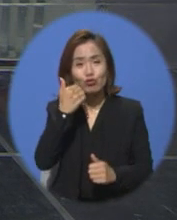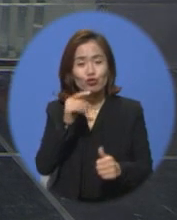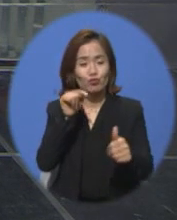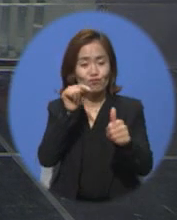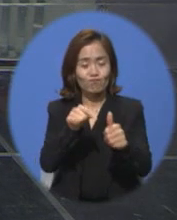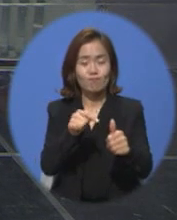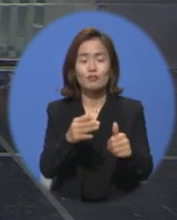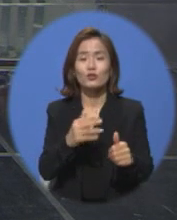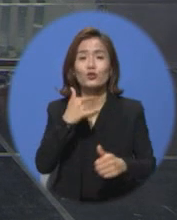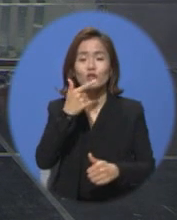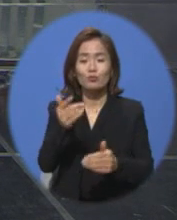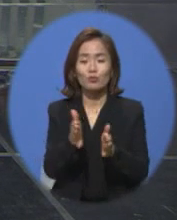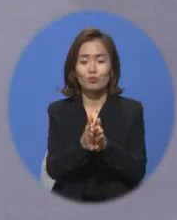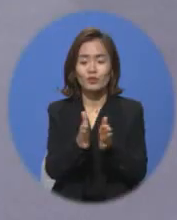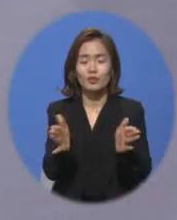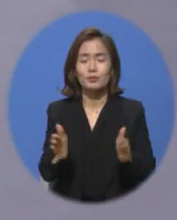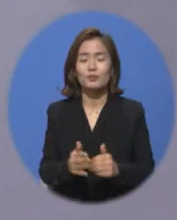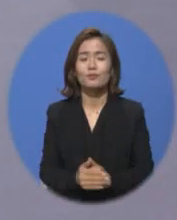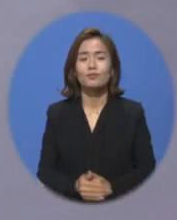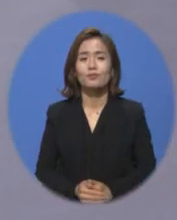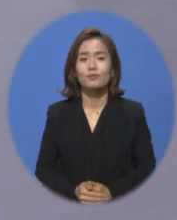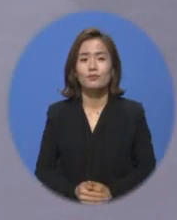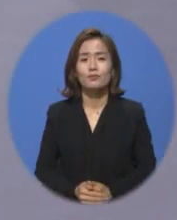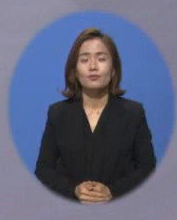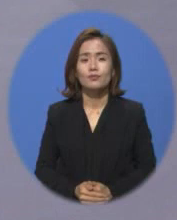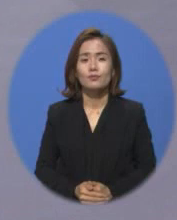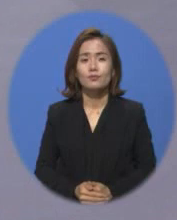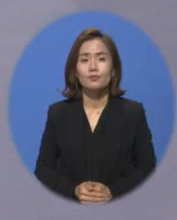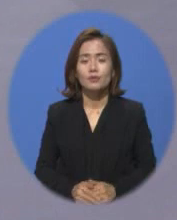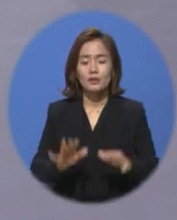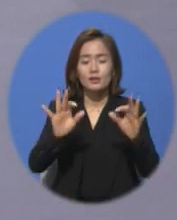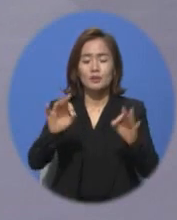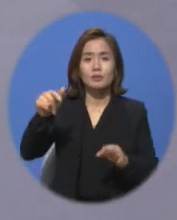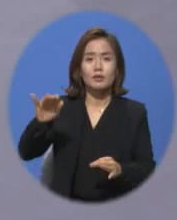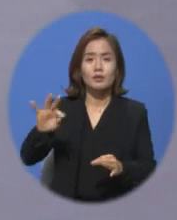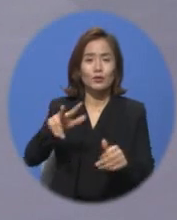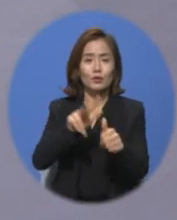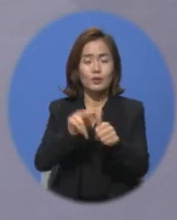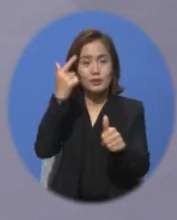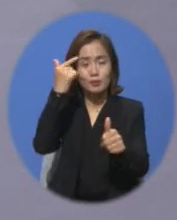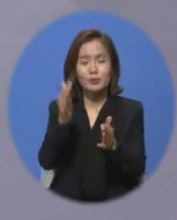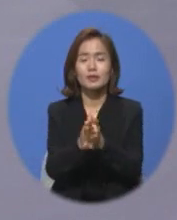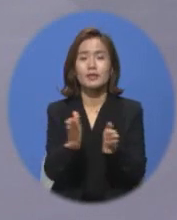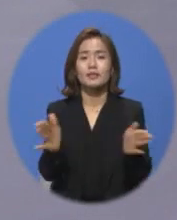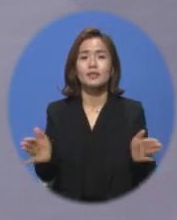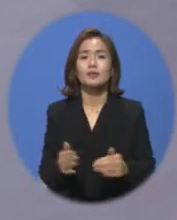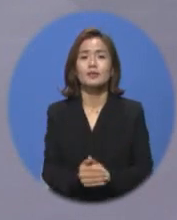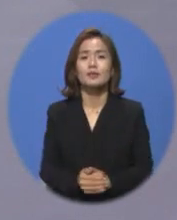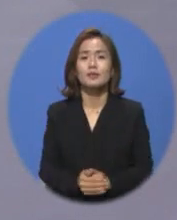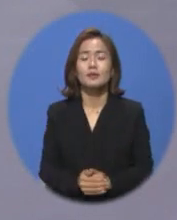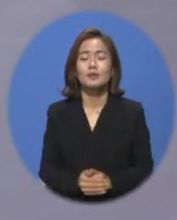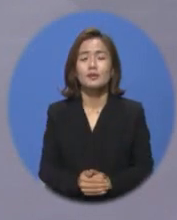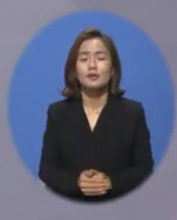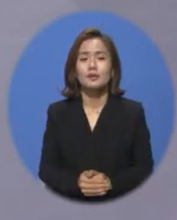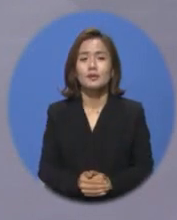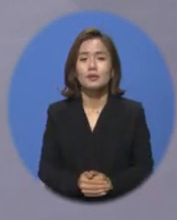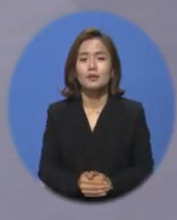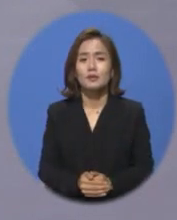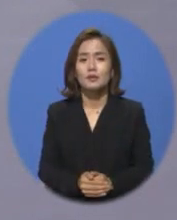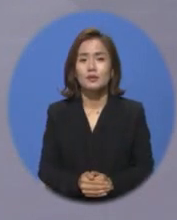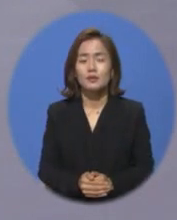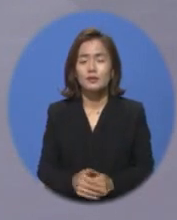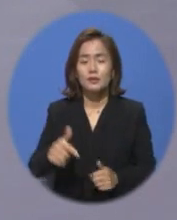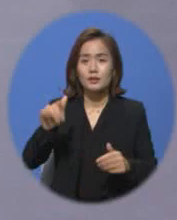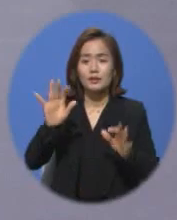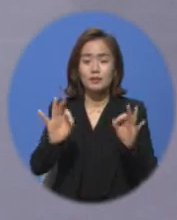.6분남았습니다. 예.김경진후보에게질문하나드리겠습니다 .김경진후보님,